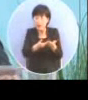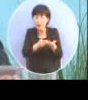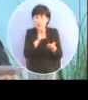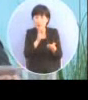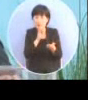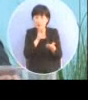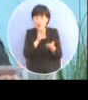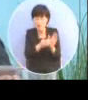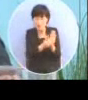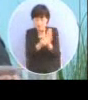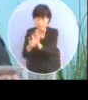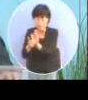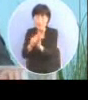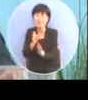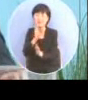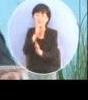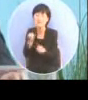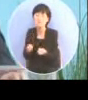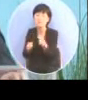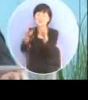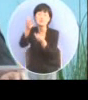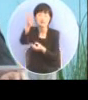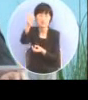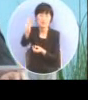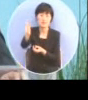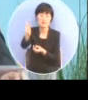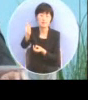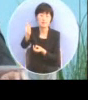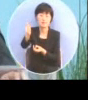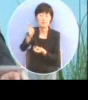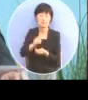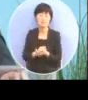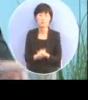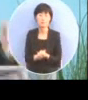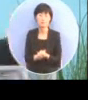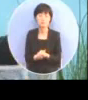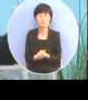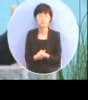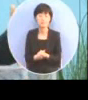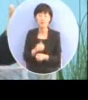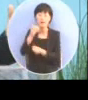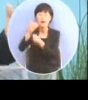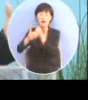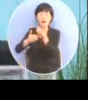Ngài là thầy tế lễ thật để trói buộc quyền phép của Satan, rùa xả của Satan đến.